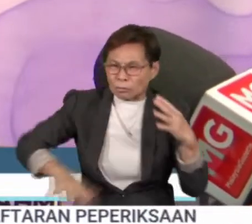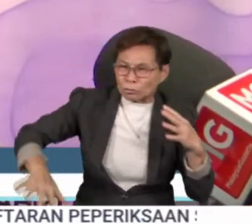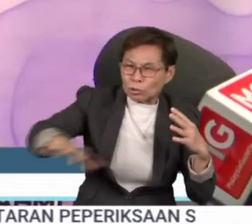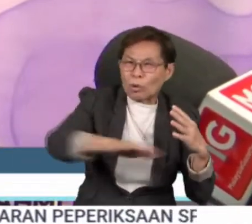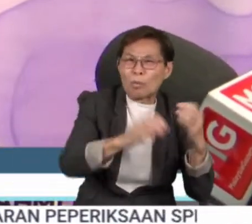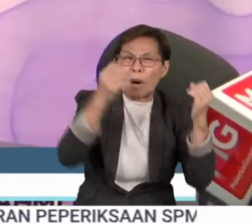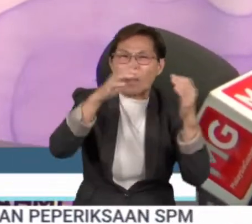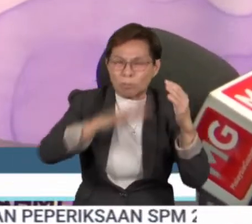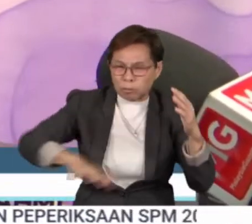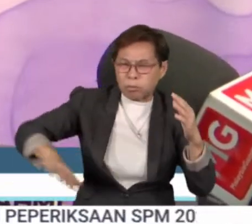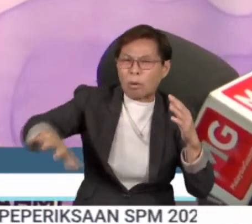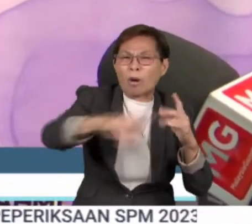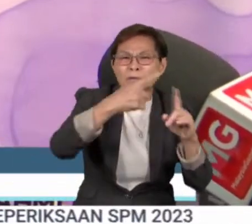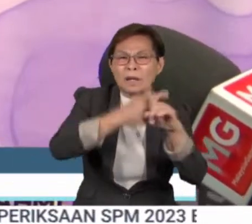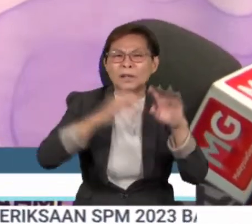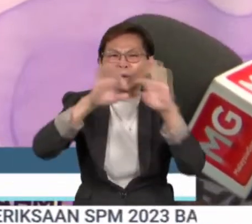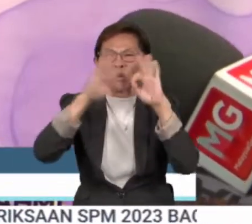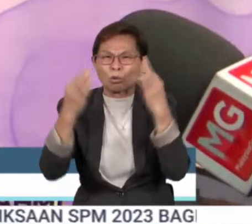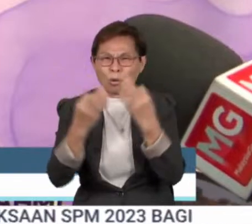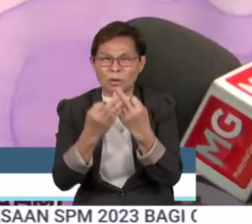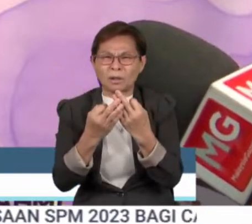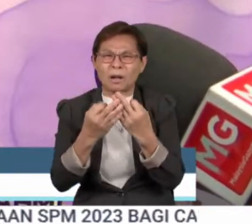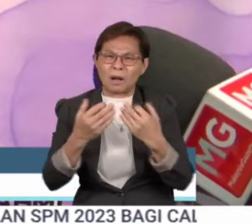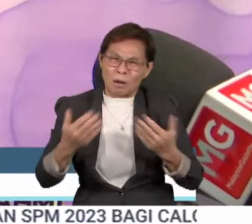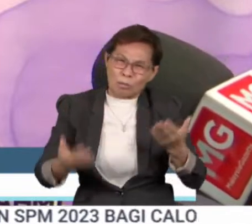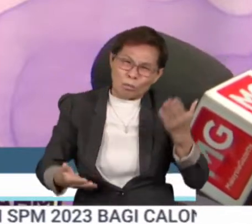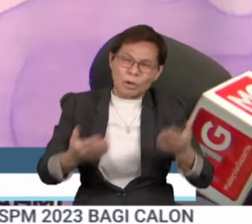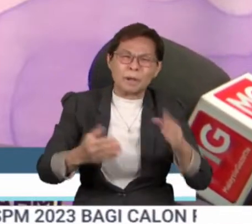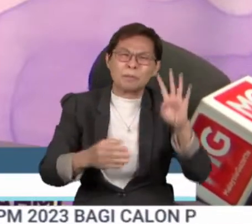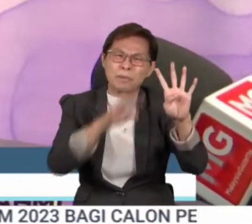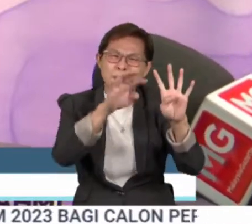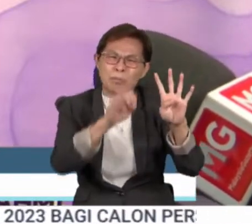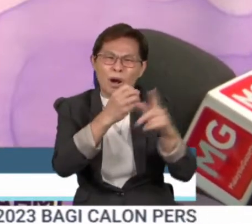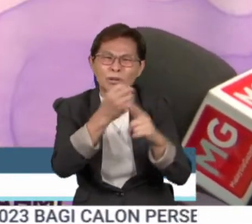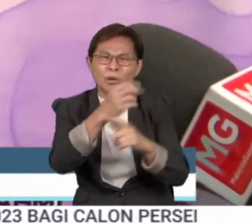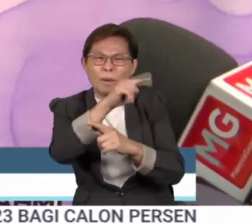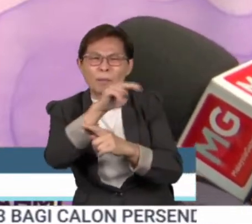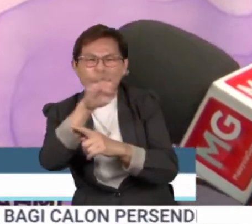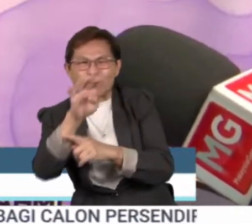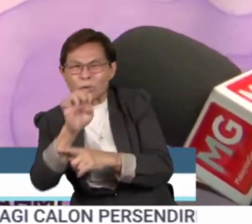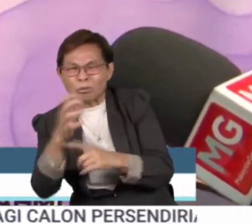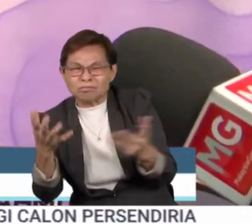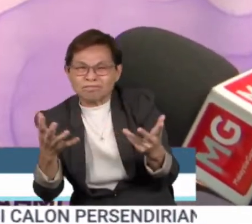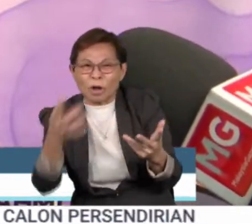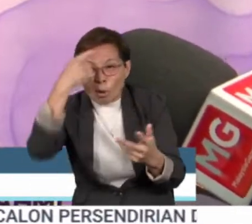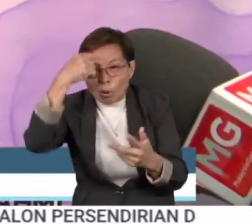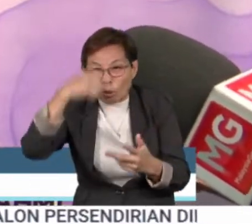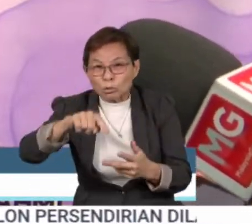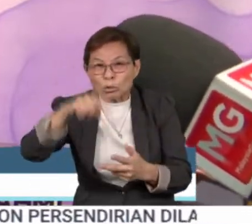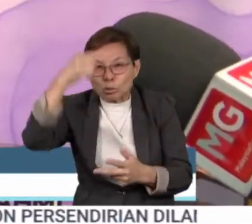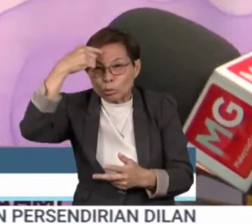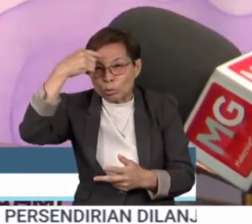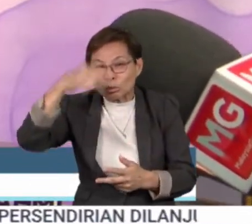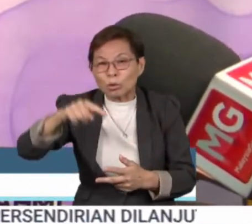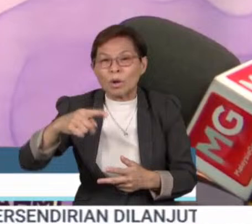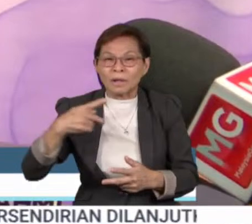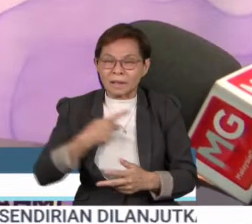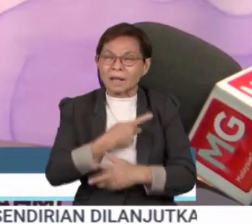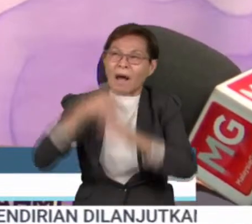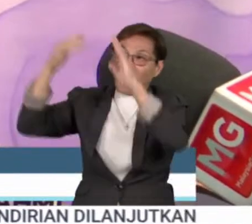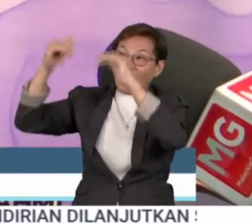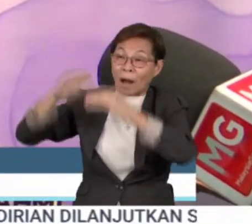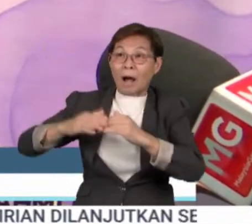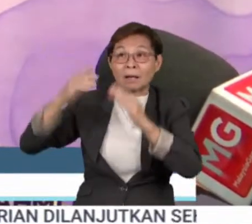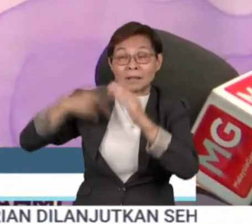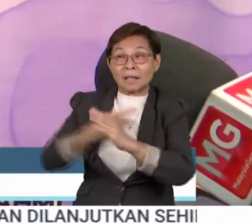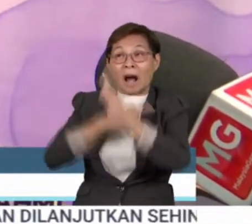daripada keluarga mungkin ada yang dari kalangan B40, M40 untuk kita harapkan selepas